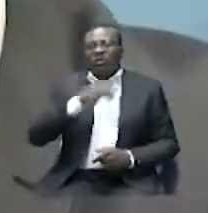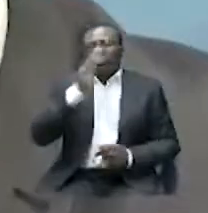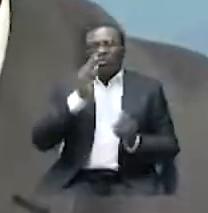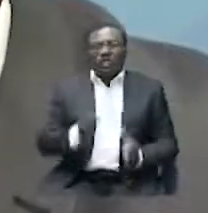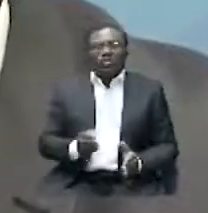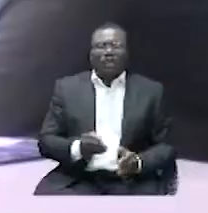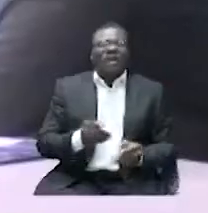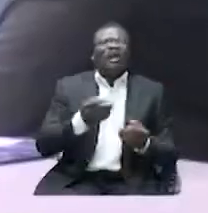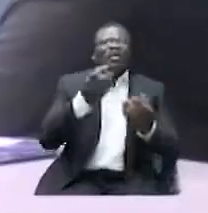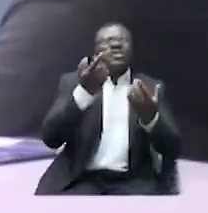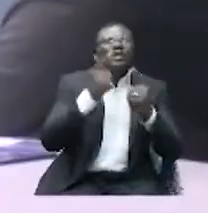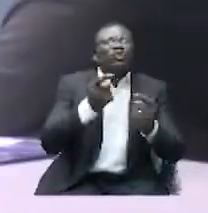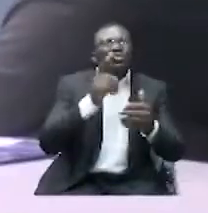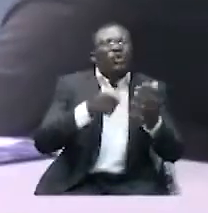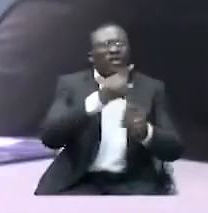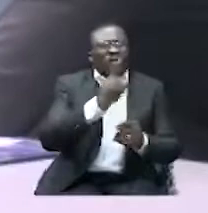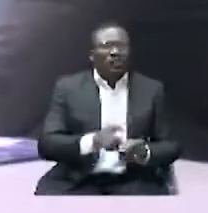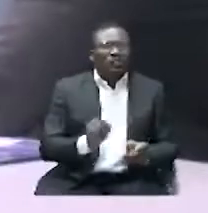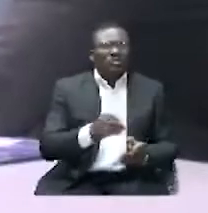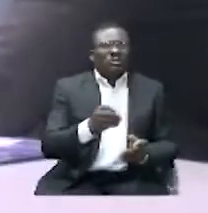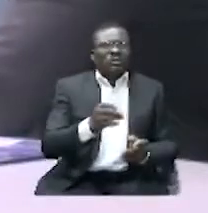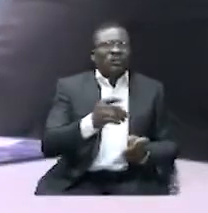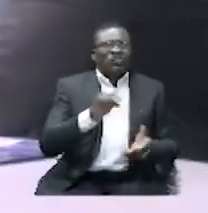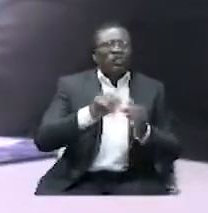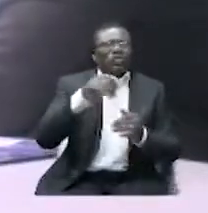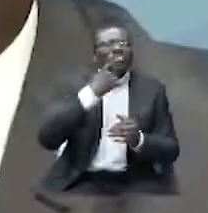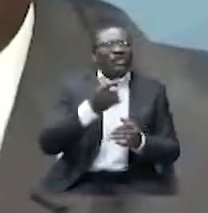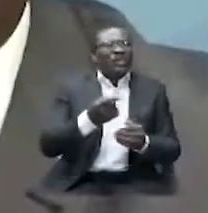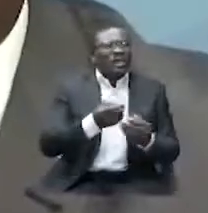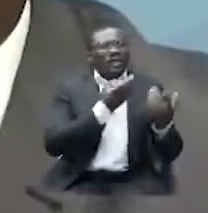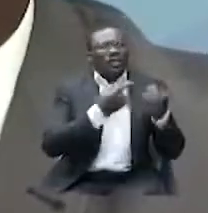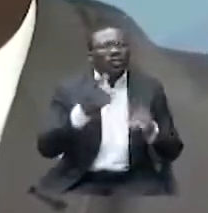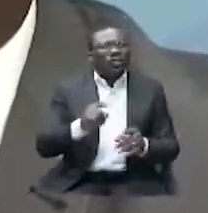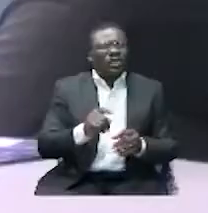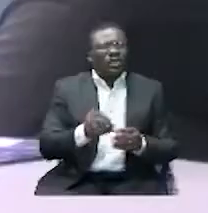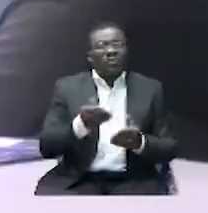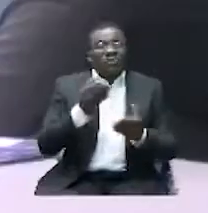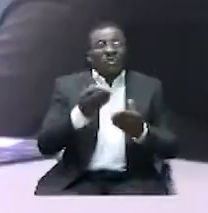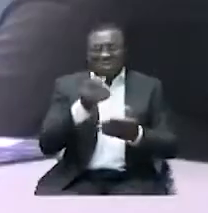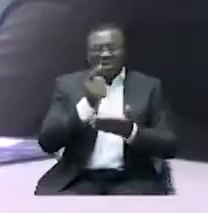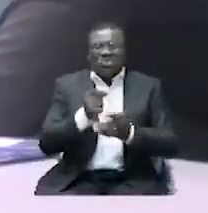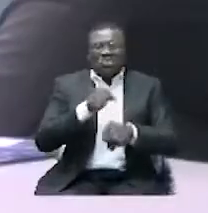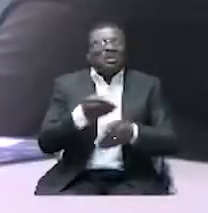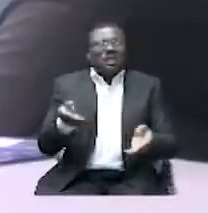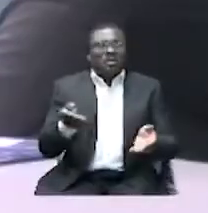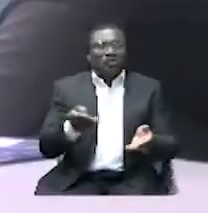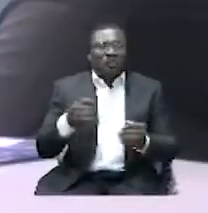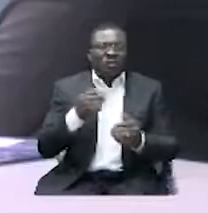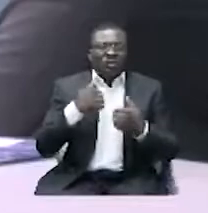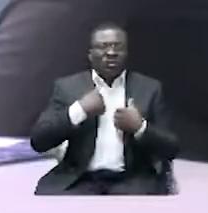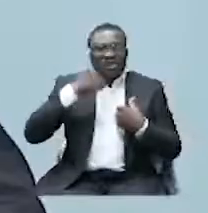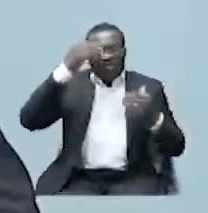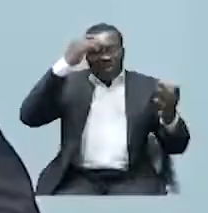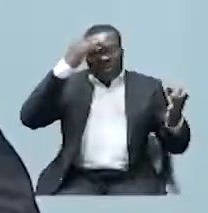date de quand? La situation s'est dégradée au fil du temps. Dont vous parlez. Ça s'est dégradé au fil du temps. Nous avons espéré,